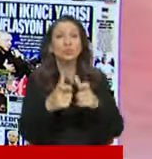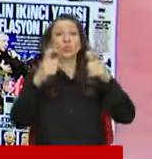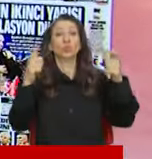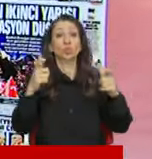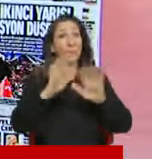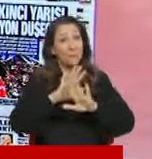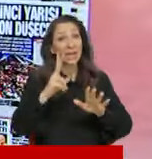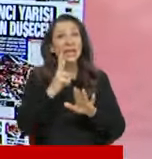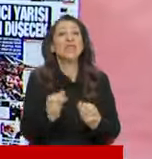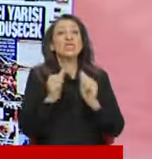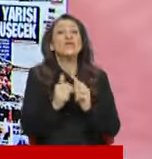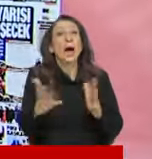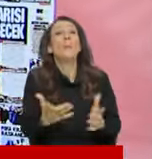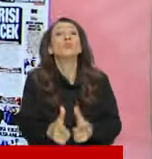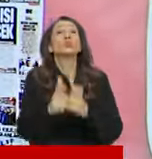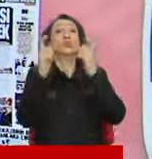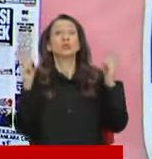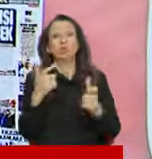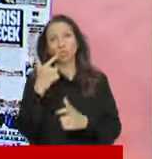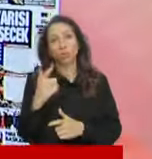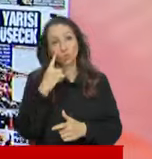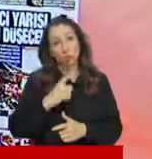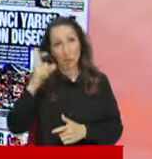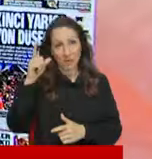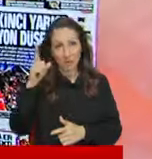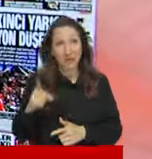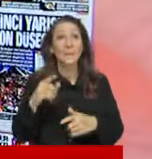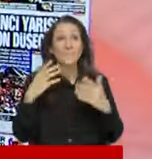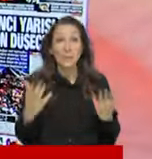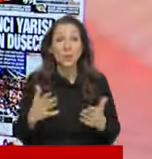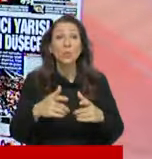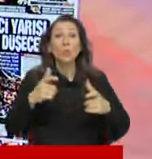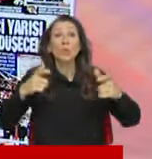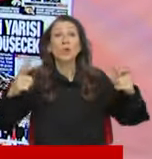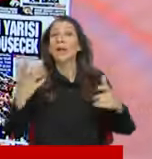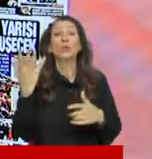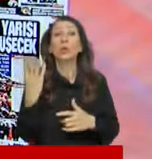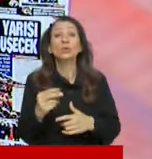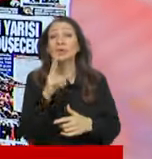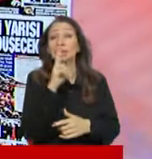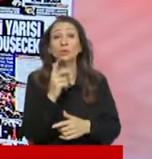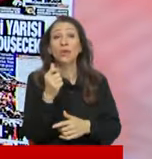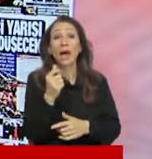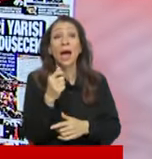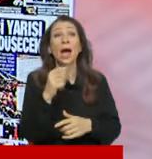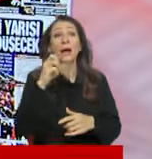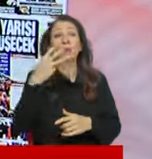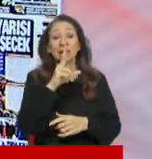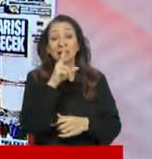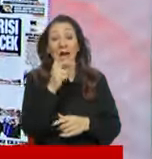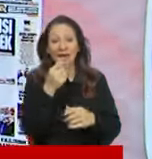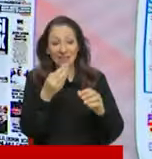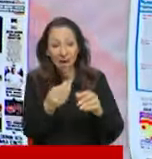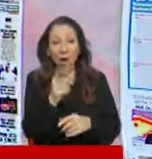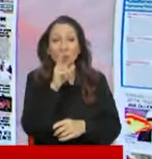büyüdük iki kat daha büyüteceğiz diyor Cumhurbaşkanı Peki büyürken Ne oldu 200 liraya Erdoğan'ın harçlığı 200 lira